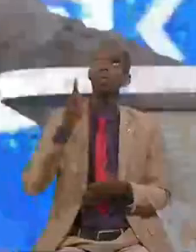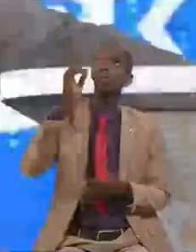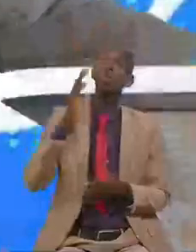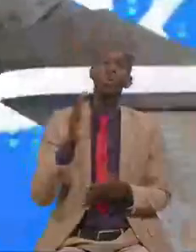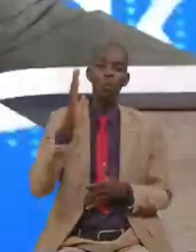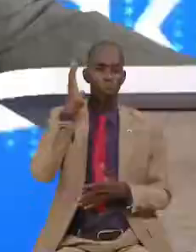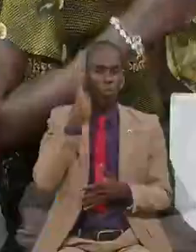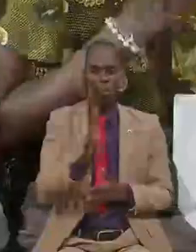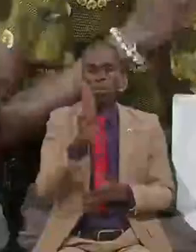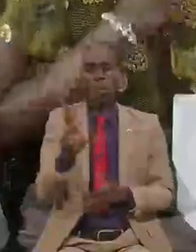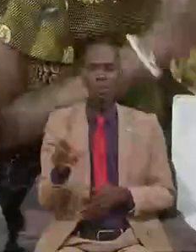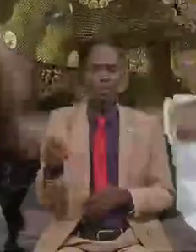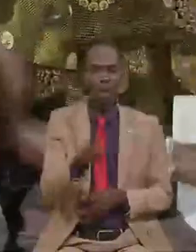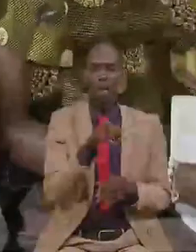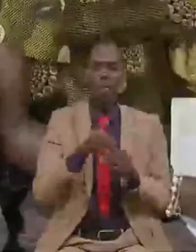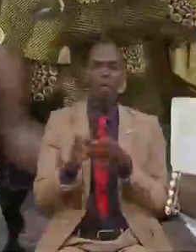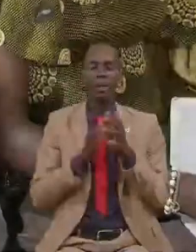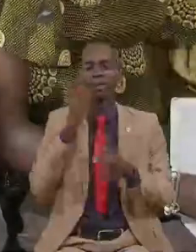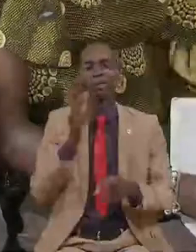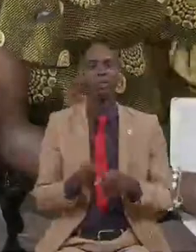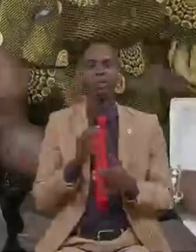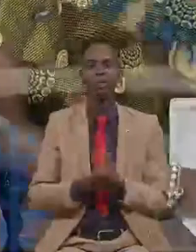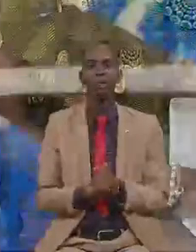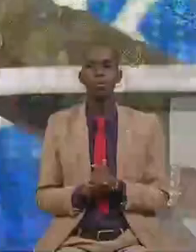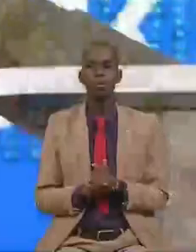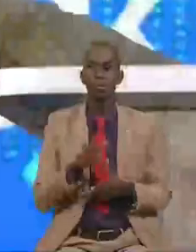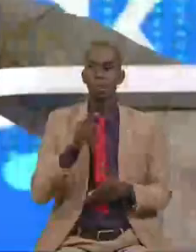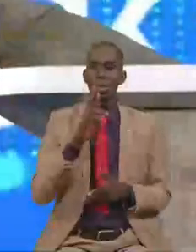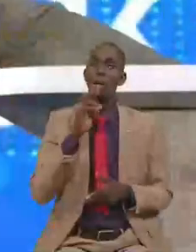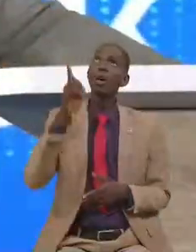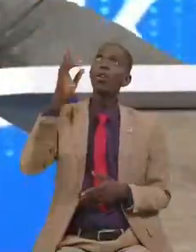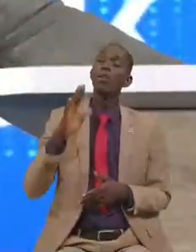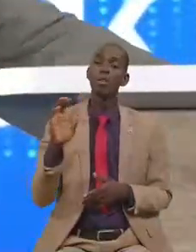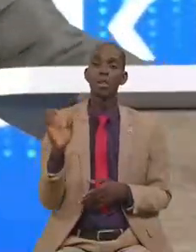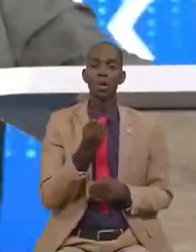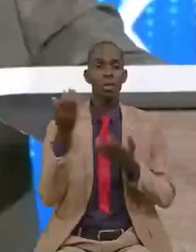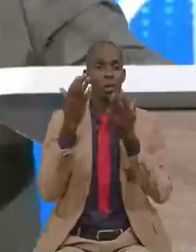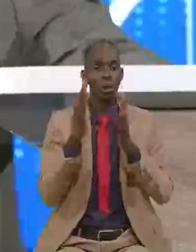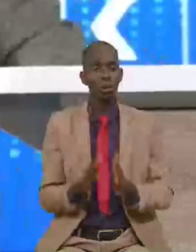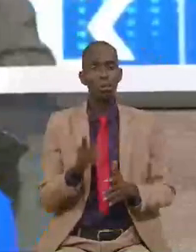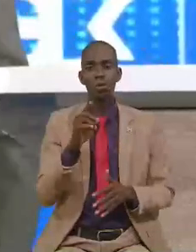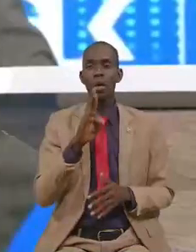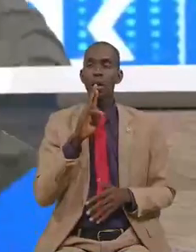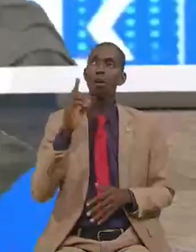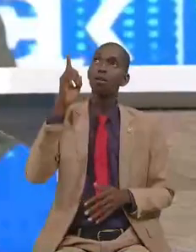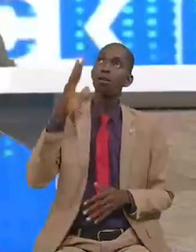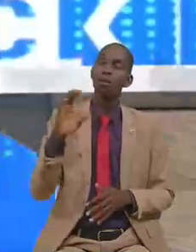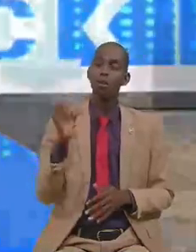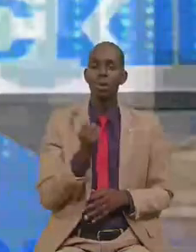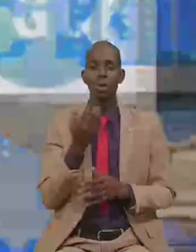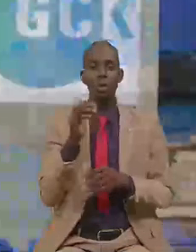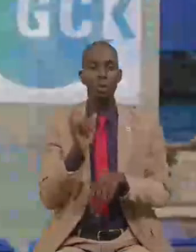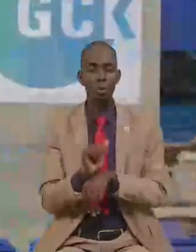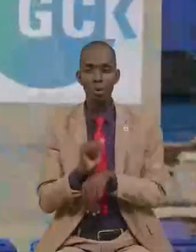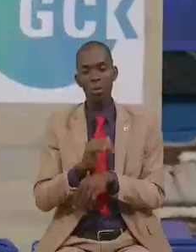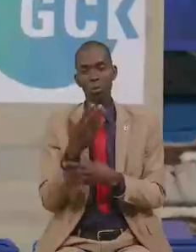Dieu va t'utiliser. Tu es le serviteur de Dieu, la servante du Seigneur, l'instrument de Dieu que Dieu va